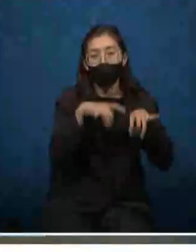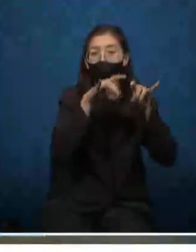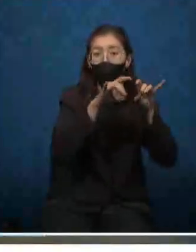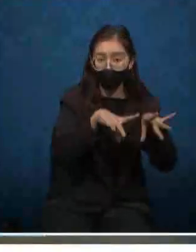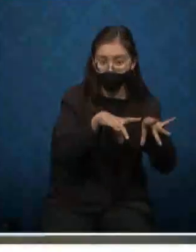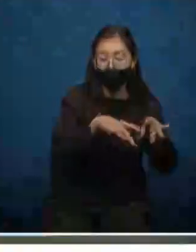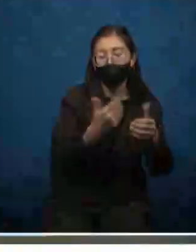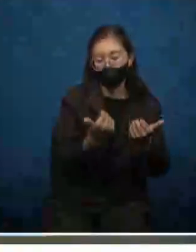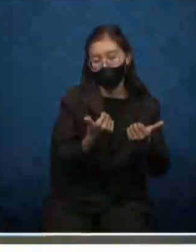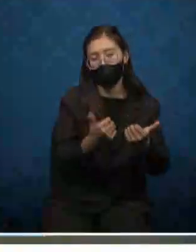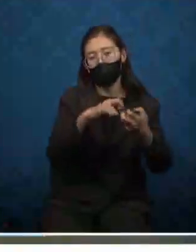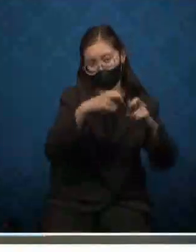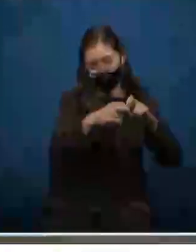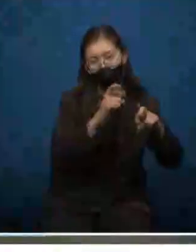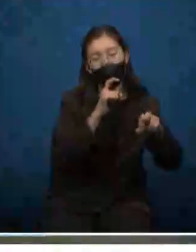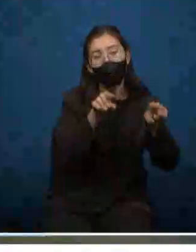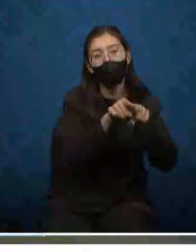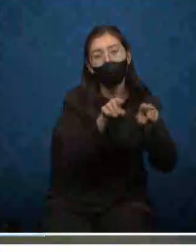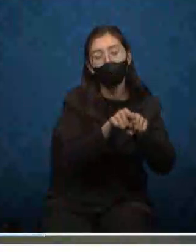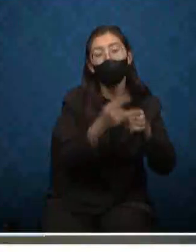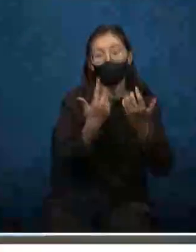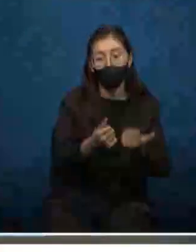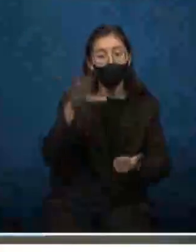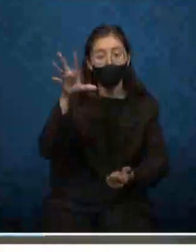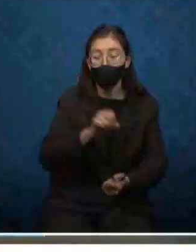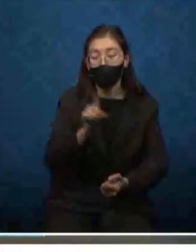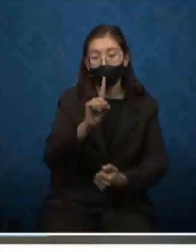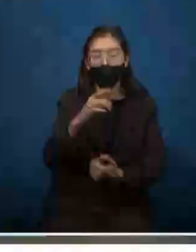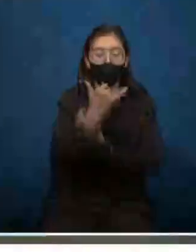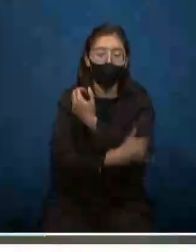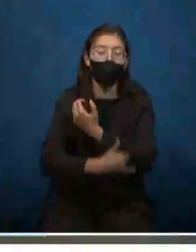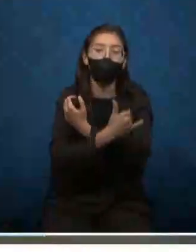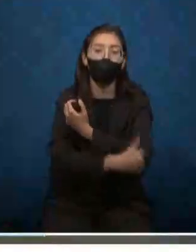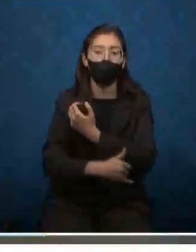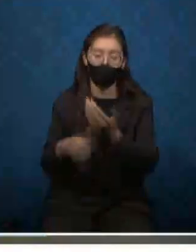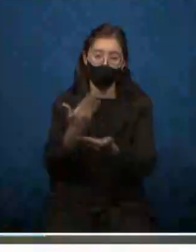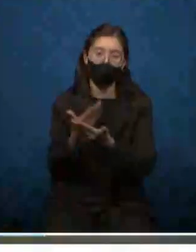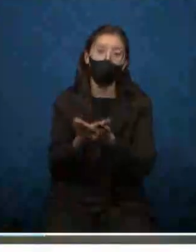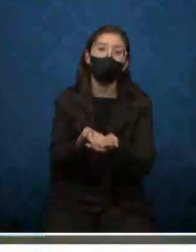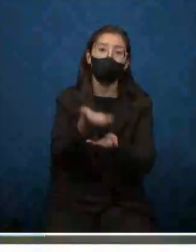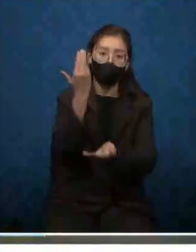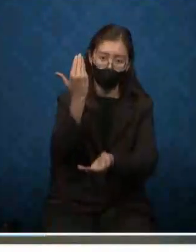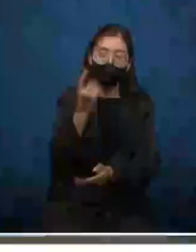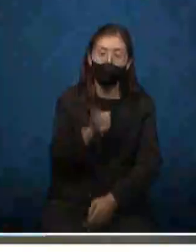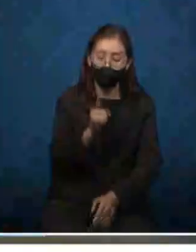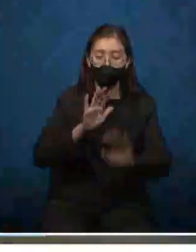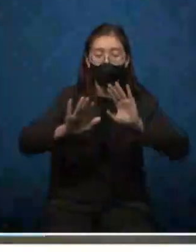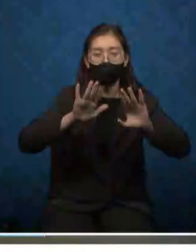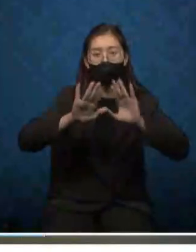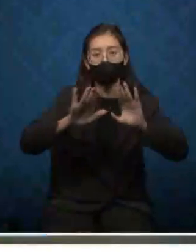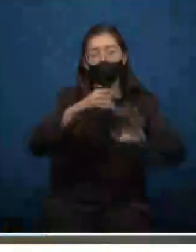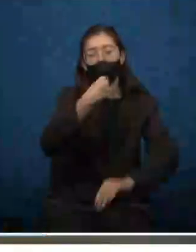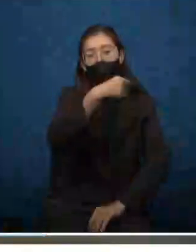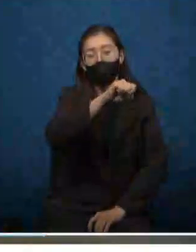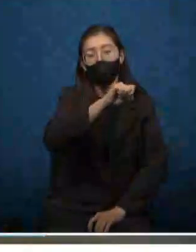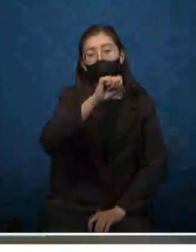NG จากตามประเทศซึอัราสงมากนะครับเดิมที่เราประมาณไม่ถึง 10 เหียนต่อราน BTUตอนนี้เร่ซ